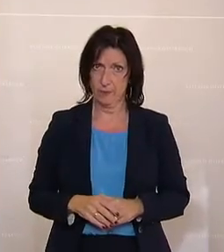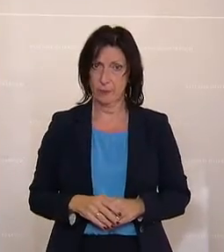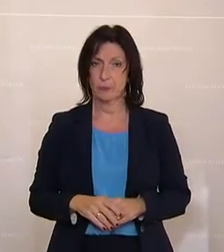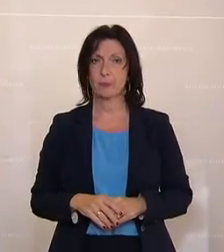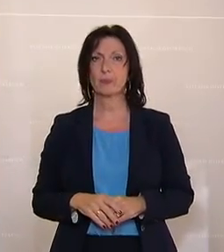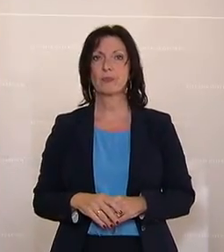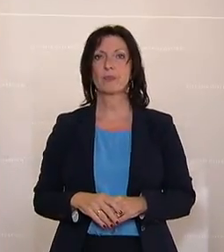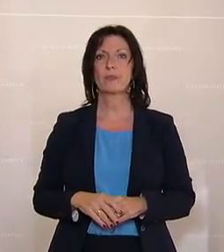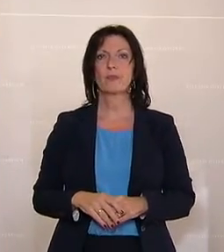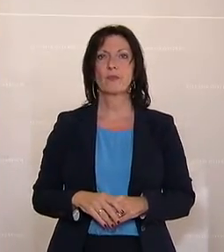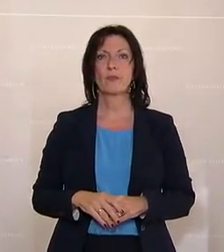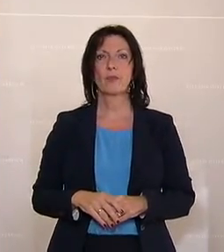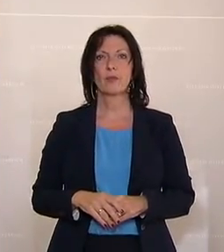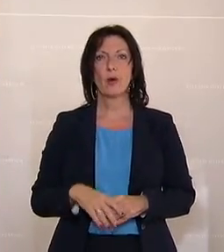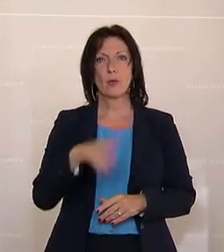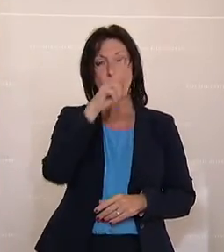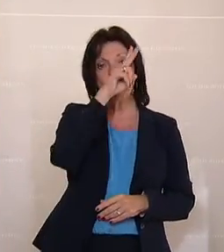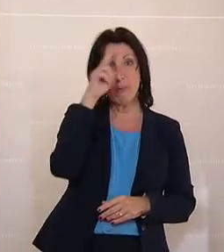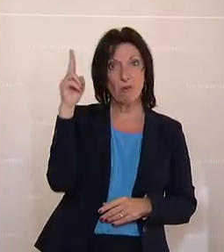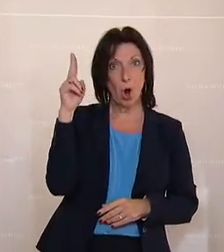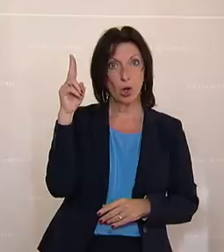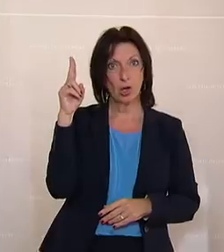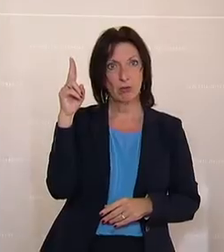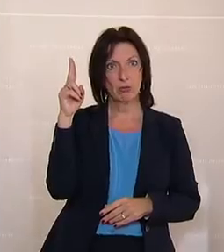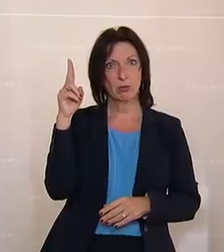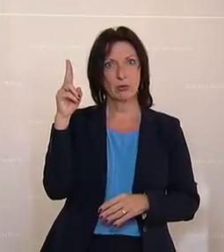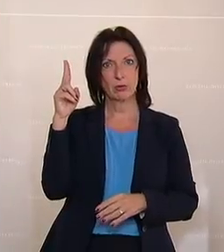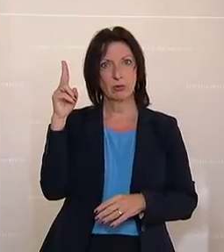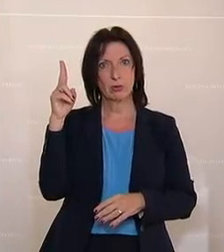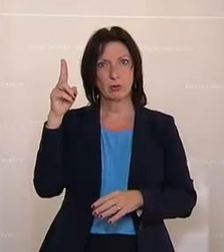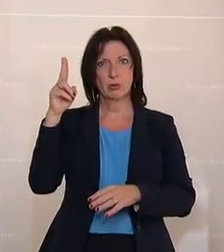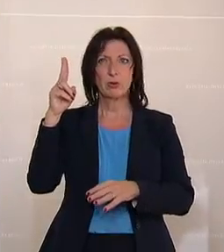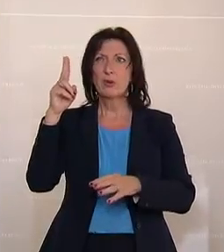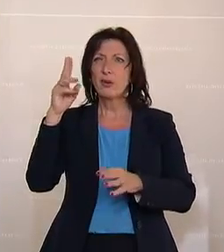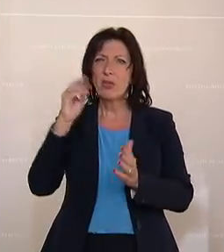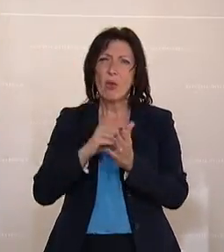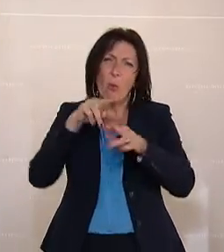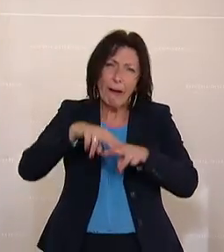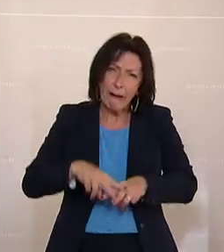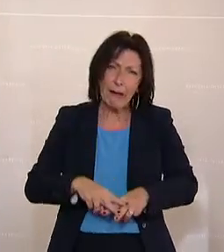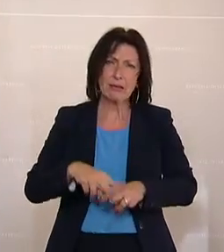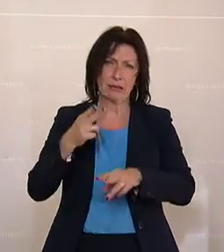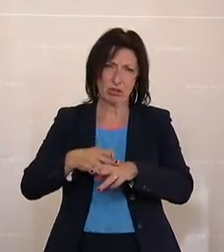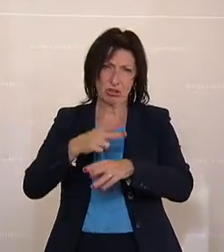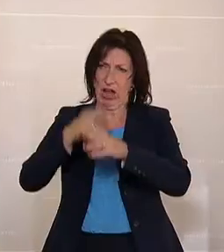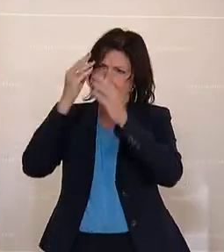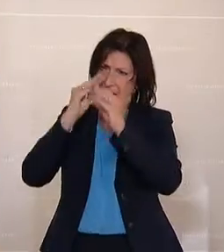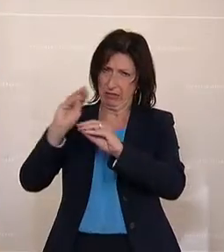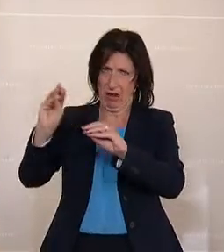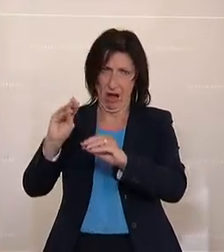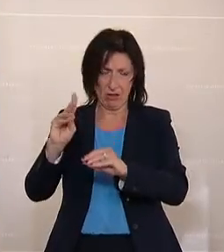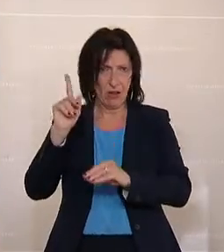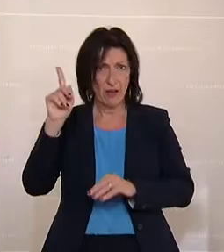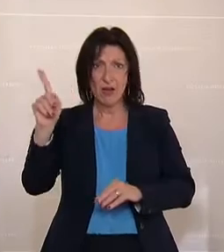Und wer das Vertrauen der Bevölkerung in den Staat nicht endgültig zerstören will, liebe ÖVP, der sollte sich auch überlegen, was er zum